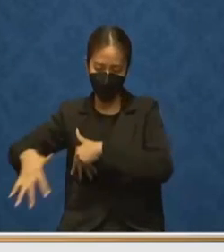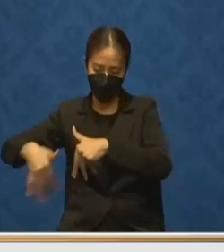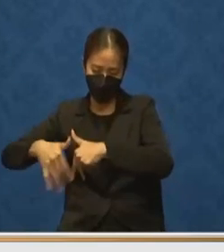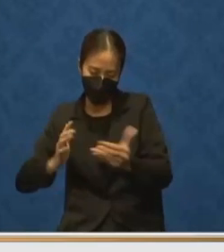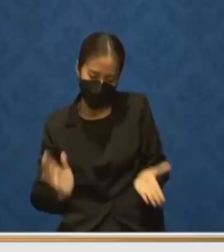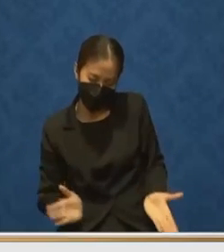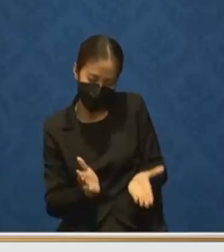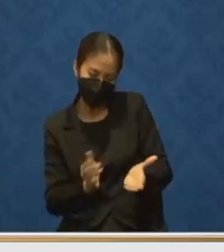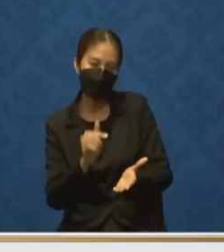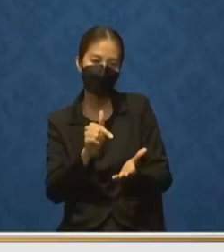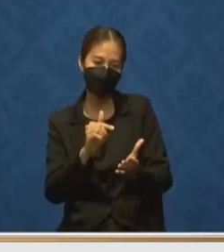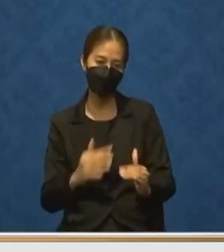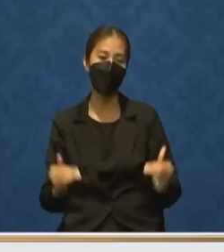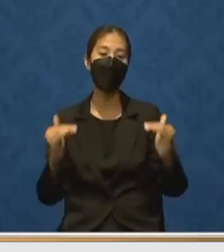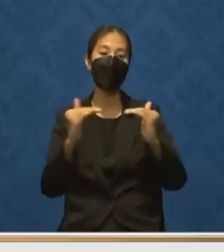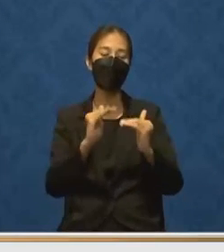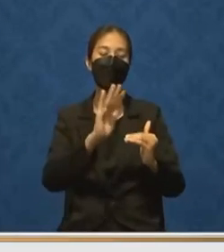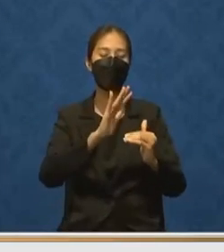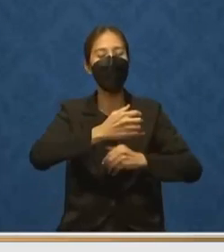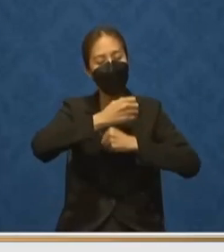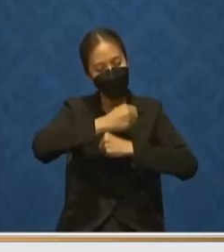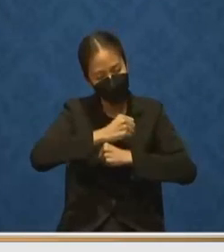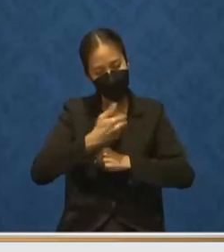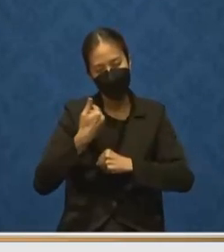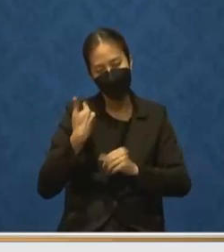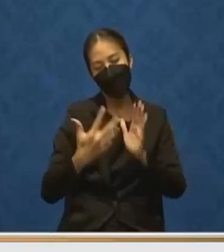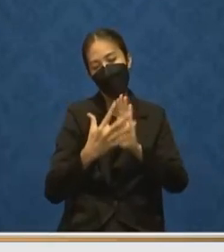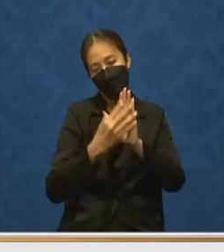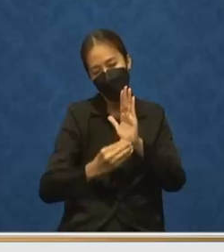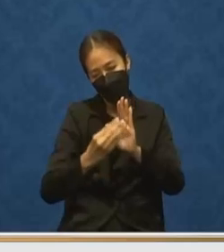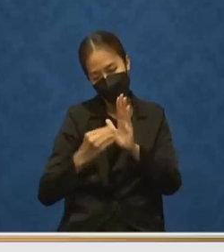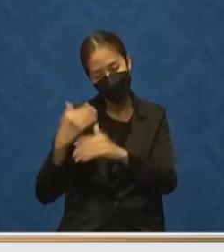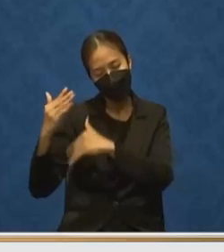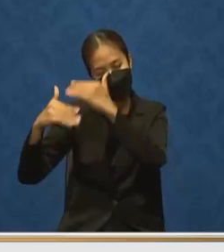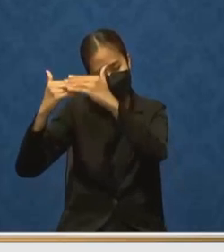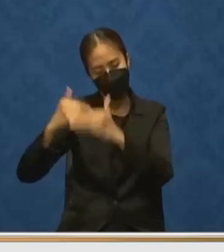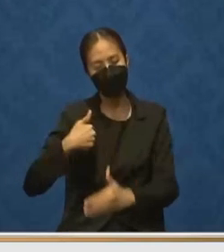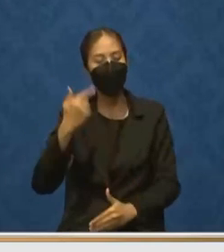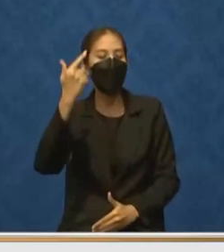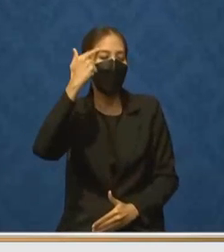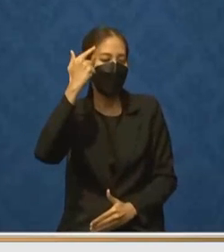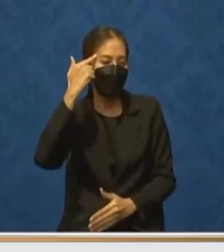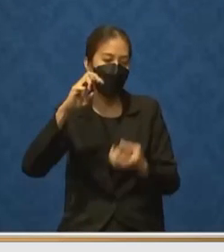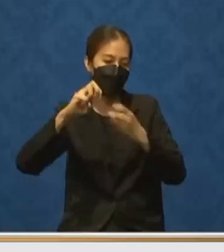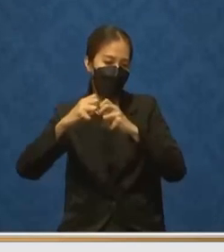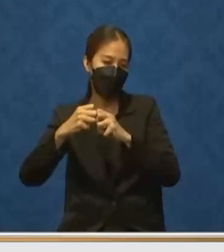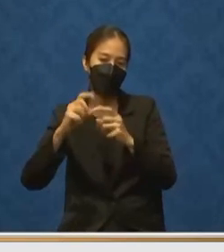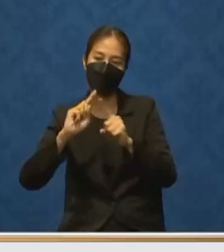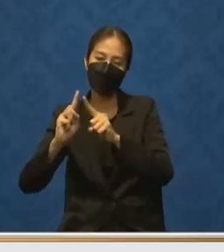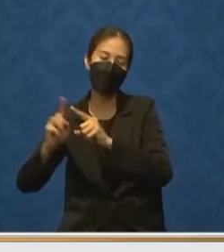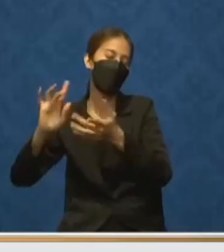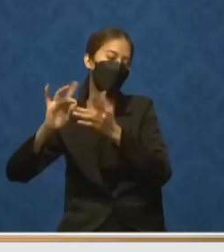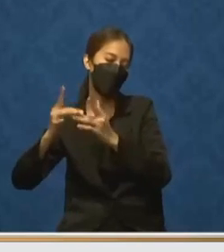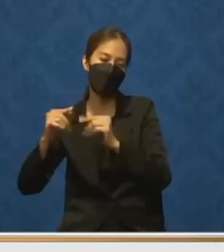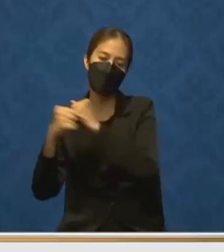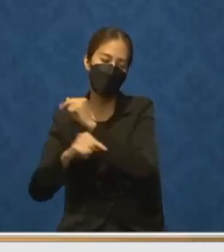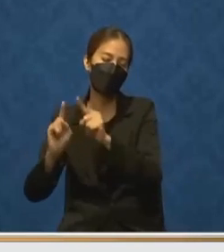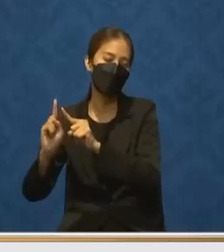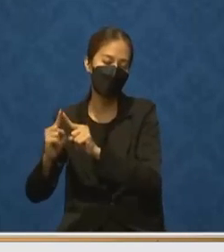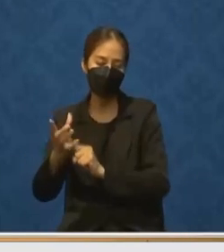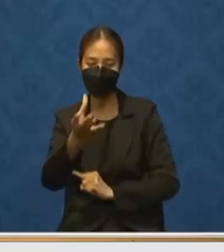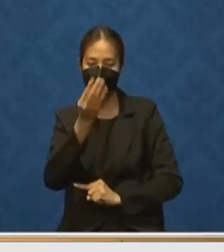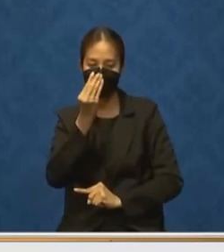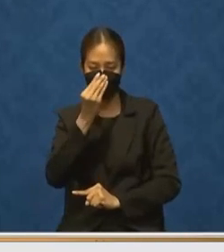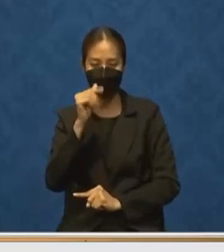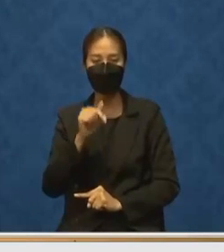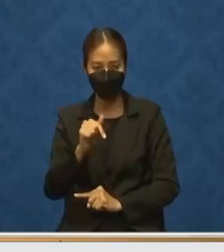พิทักษ์สิทธิผู้สูงอายุโดยอบรมและพัฒนาทักษะผู้สูงอายุให้รู้เท่าทันภัยไซเบอร์ไม่น้อยกว่า 1,430 คน